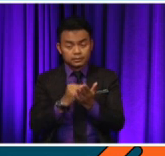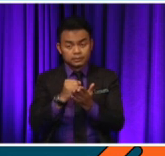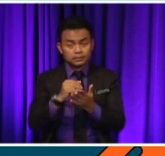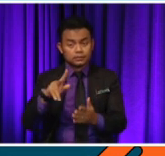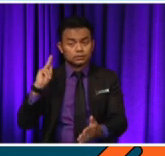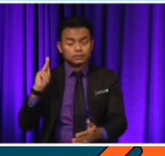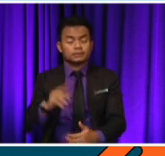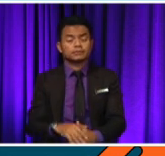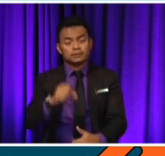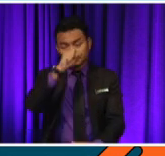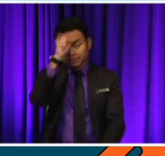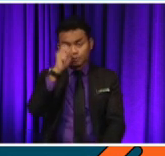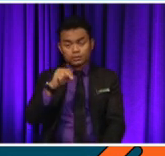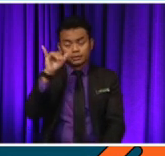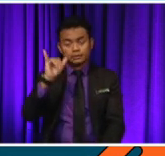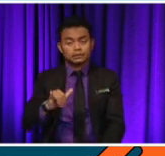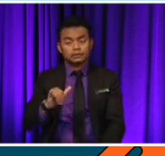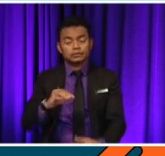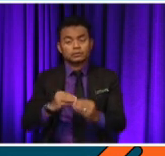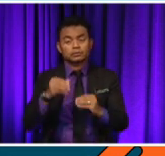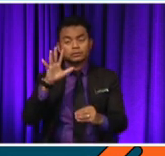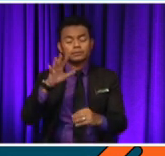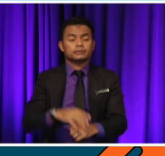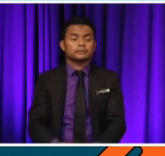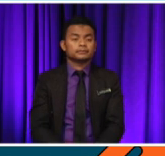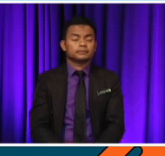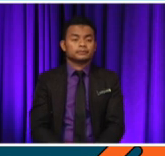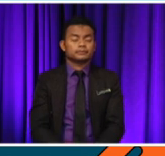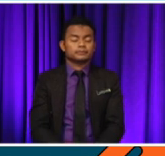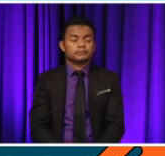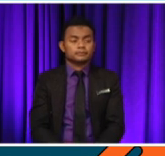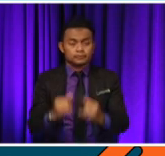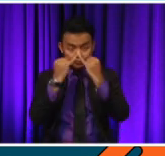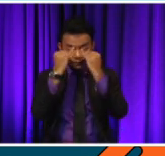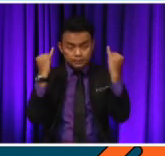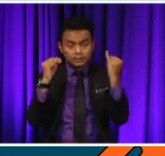kelima Jelaskan jenis kuasa bagi seorang pemimpin